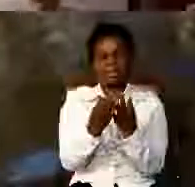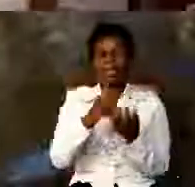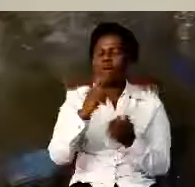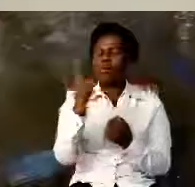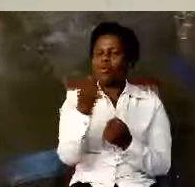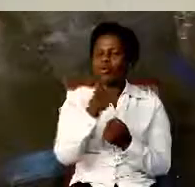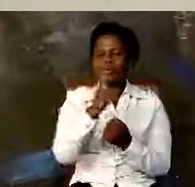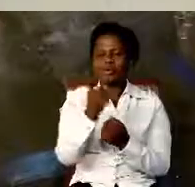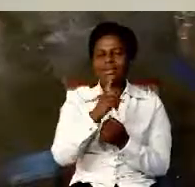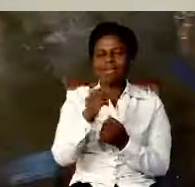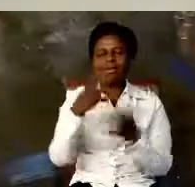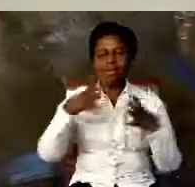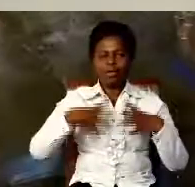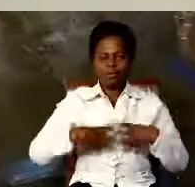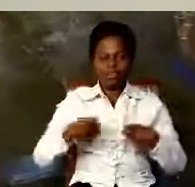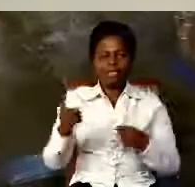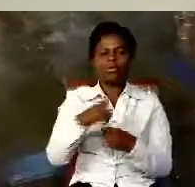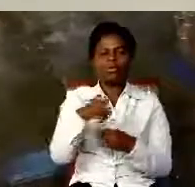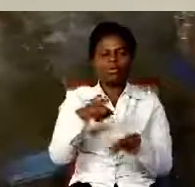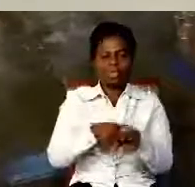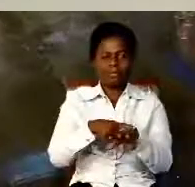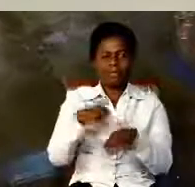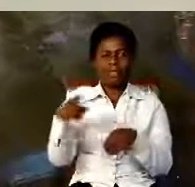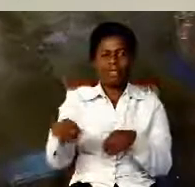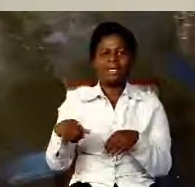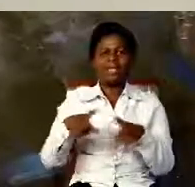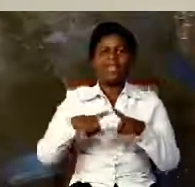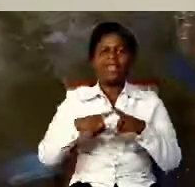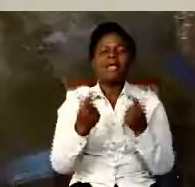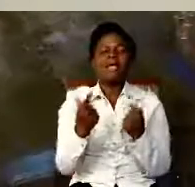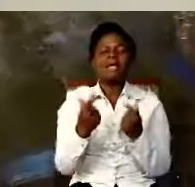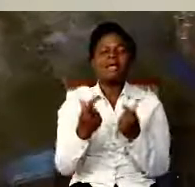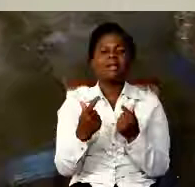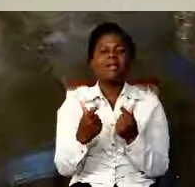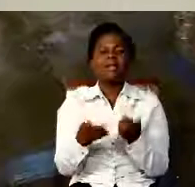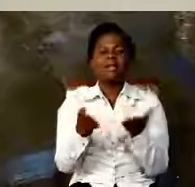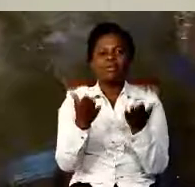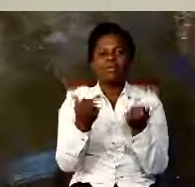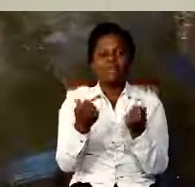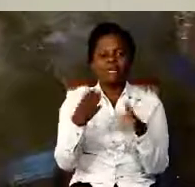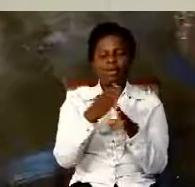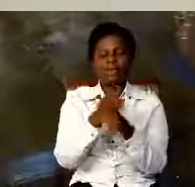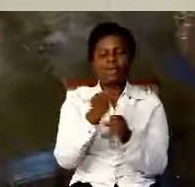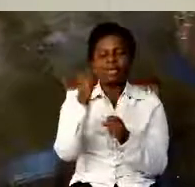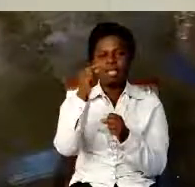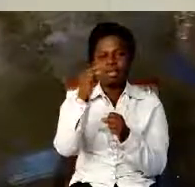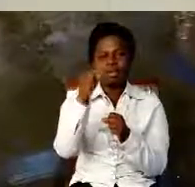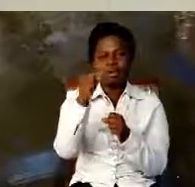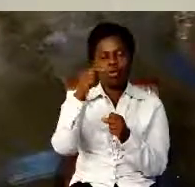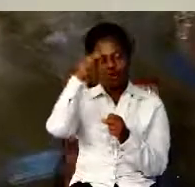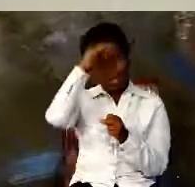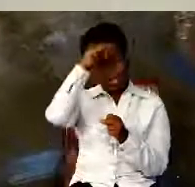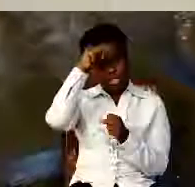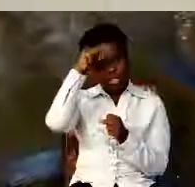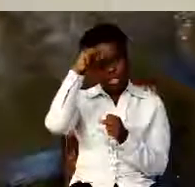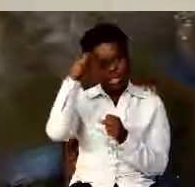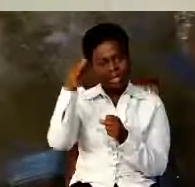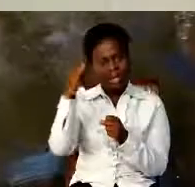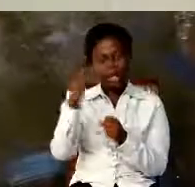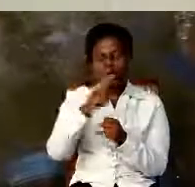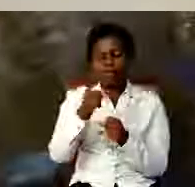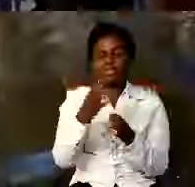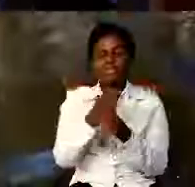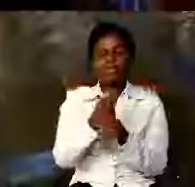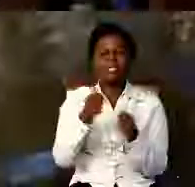Usije ukakubali kukosa. Lakini yawezekana ukapata kidogo shida ya kiufundi usipate matangazo haya